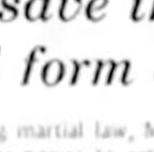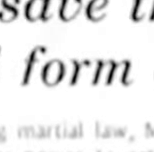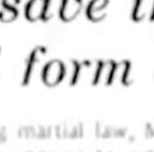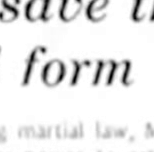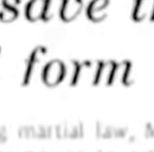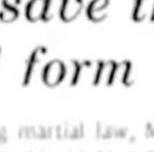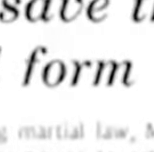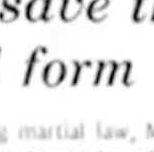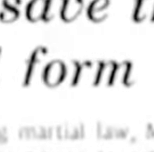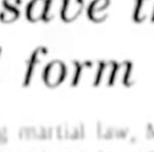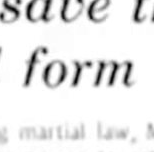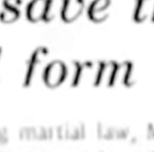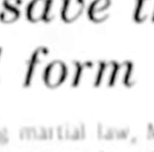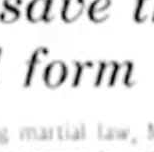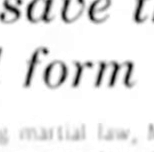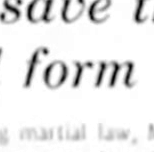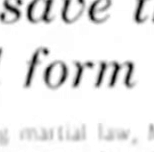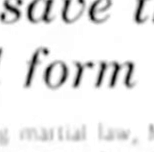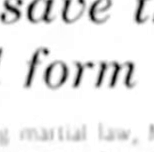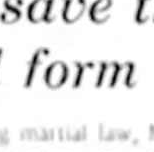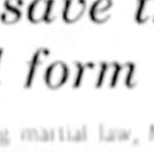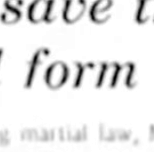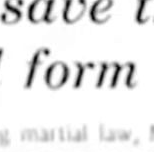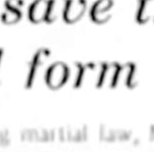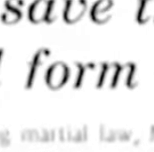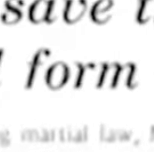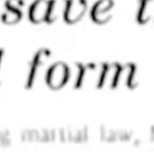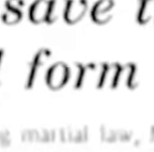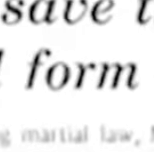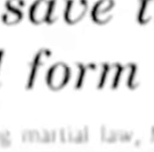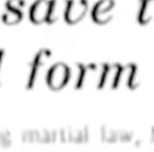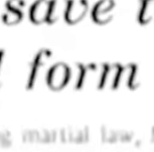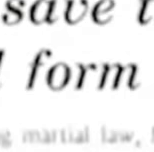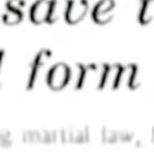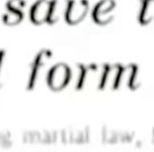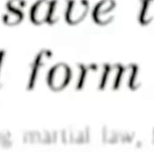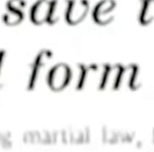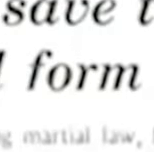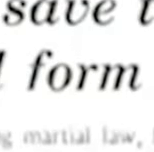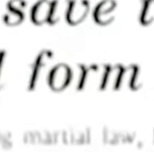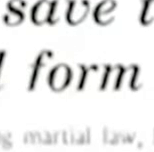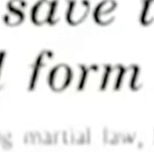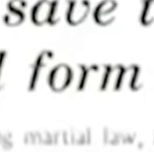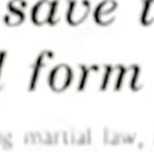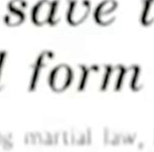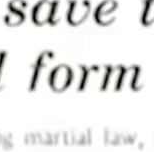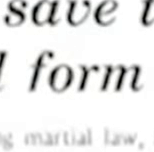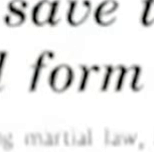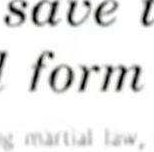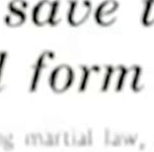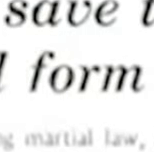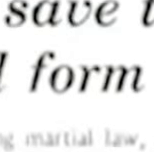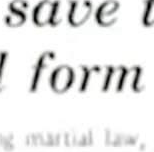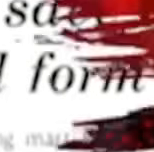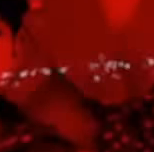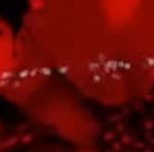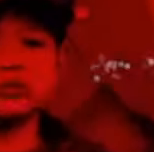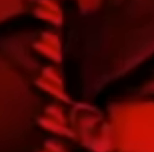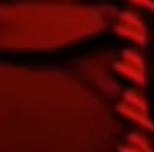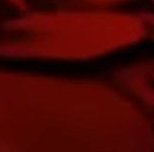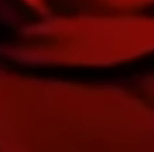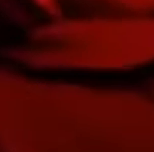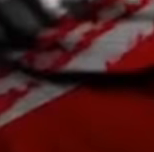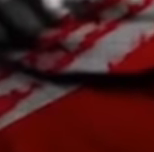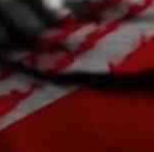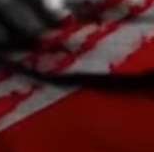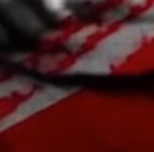us an idea already of his own political outlook. Tinakot